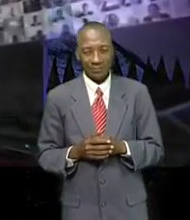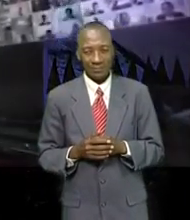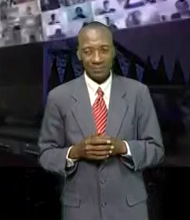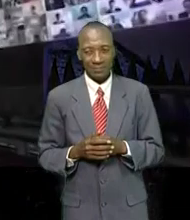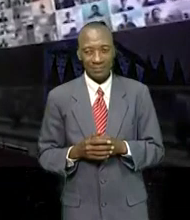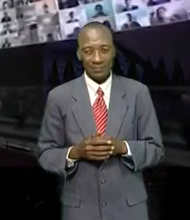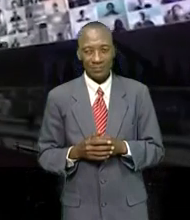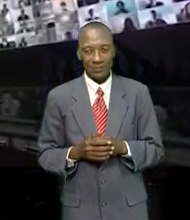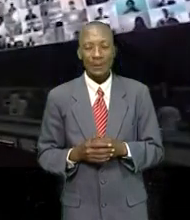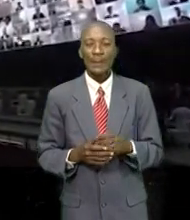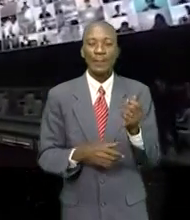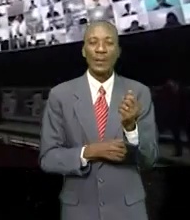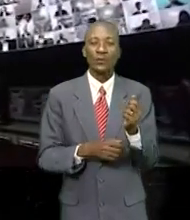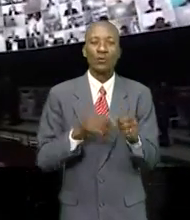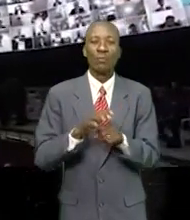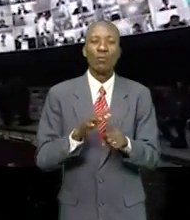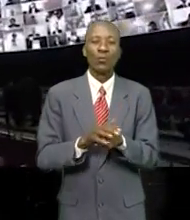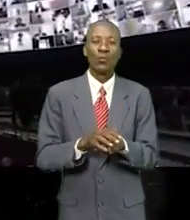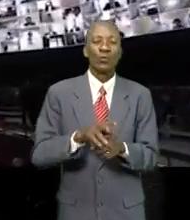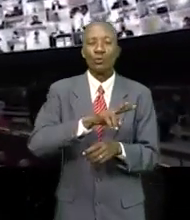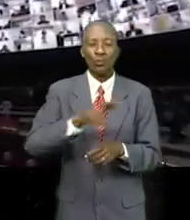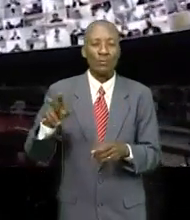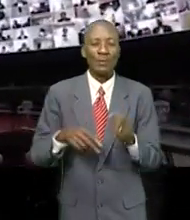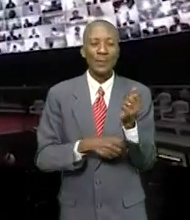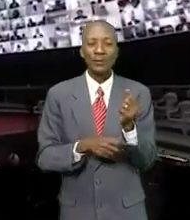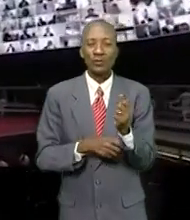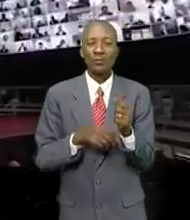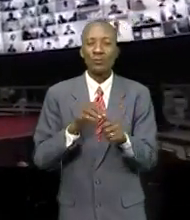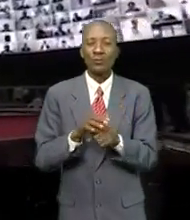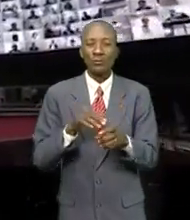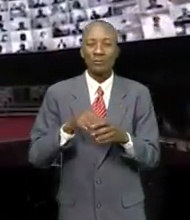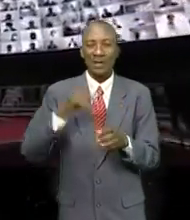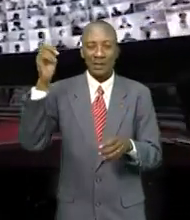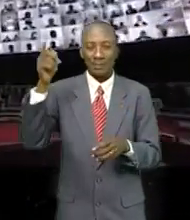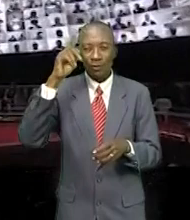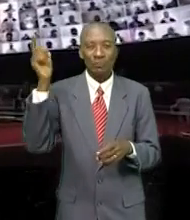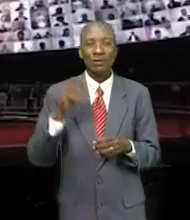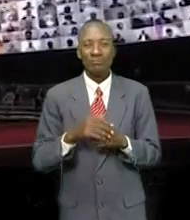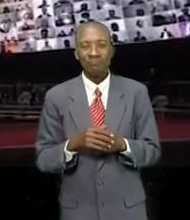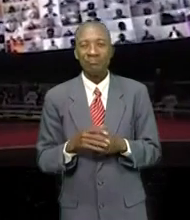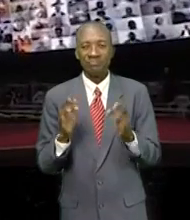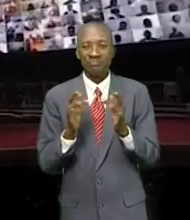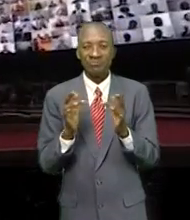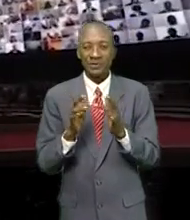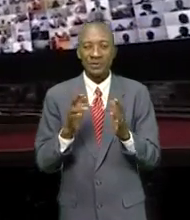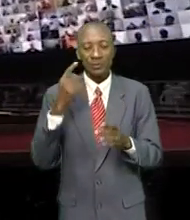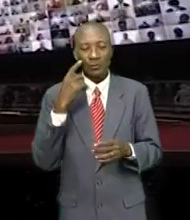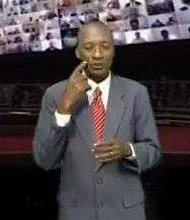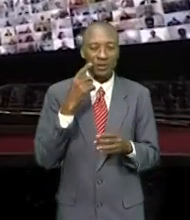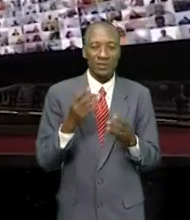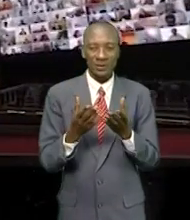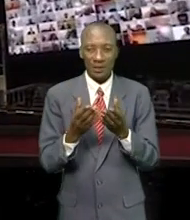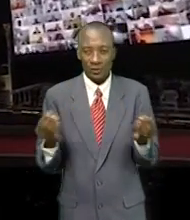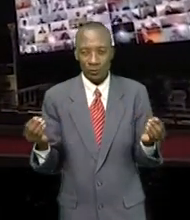2000 experts et leaders du monde issus d'un large éventail de domaines consacrés à la recherche des solutions aux défis les plus